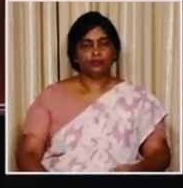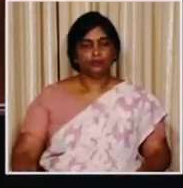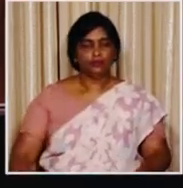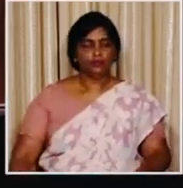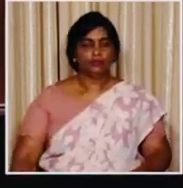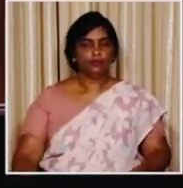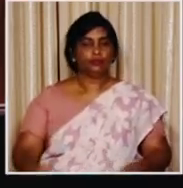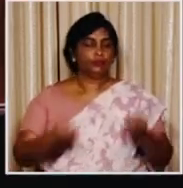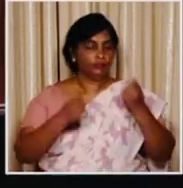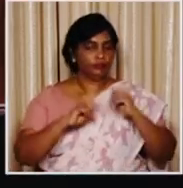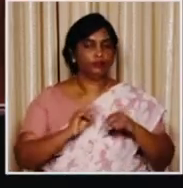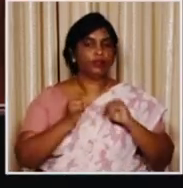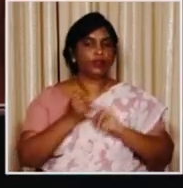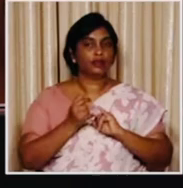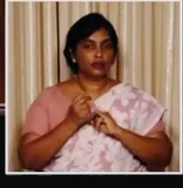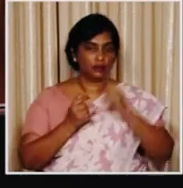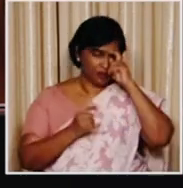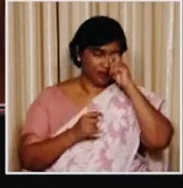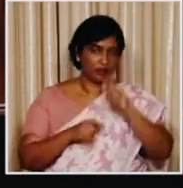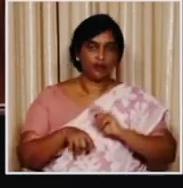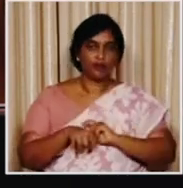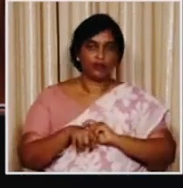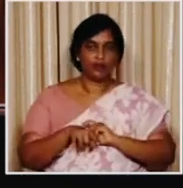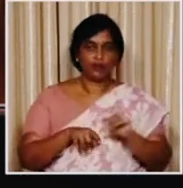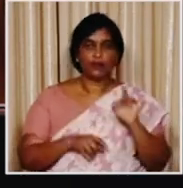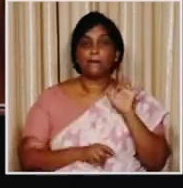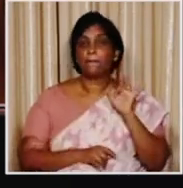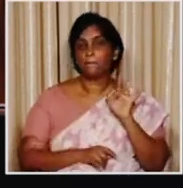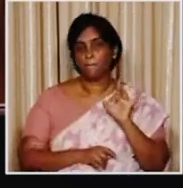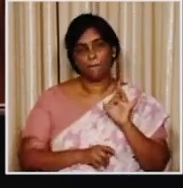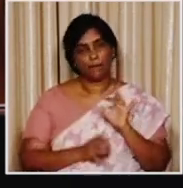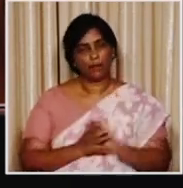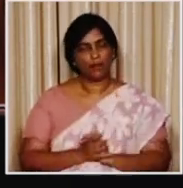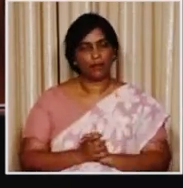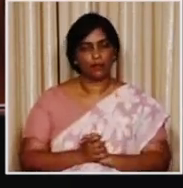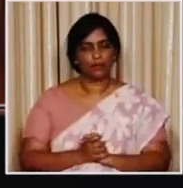මීලාට ගරු සංජීව එදිරිමාන මන්තුම ඔබතුමාට විනාඩි 15ක් කාලයක් ලැබෙනවා. ගරු සභාපති